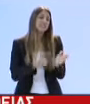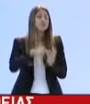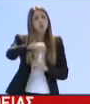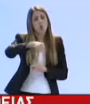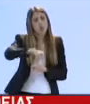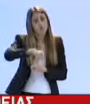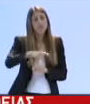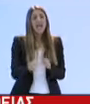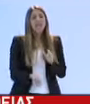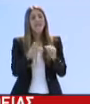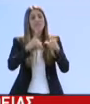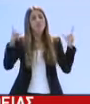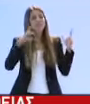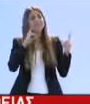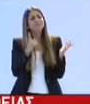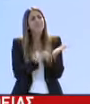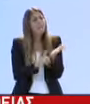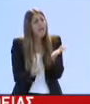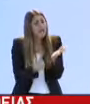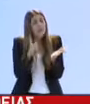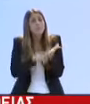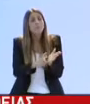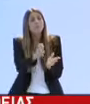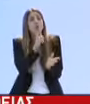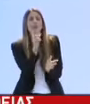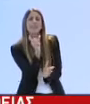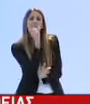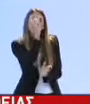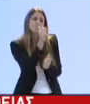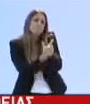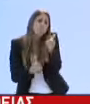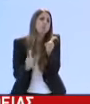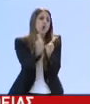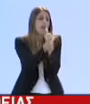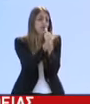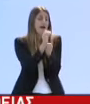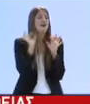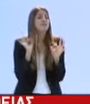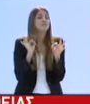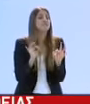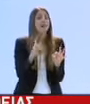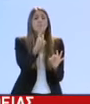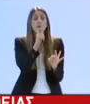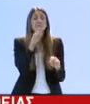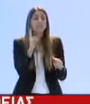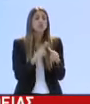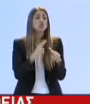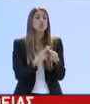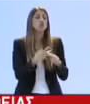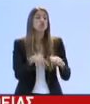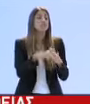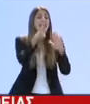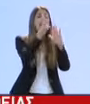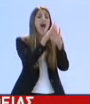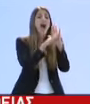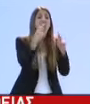την πολιτική στο προσκήνιο. Την πολιτική όμως με πει κεφαλαίο, την πολιτική αρχών και αξιών